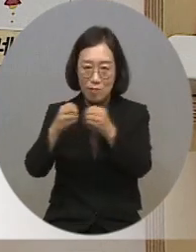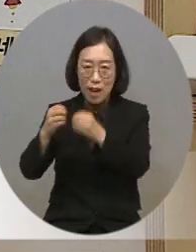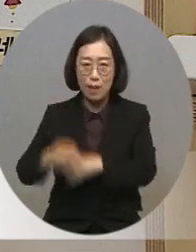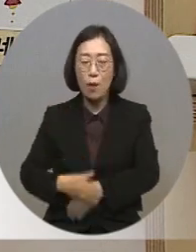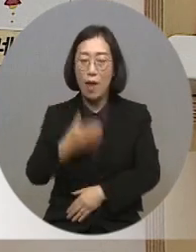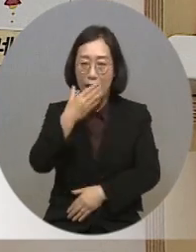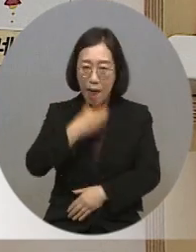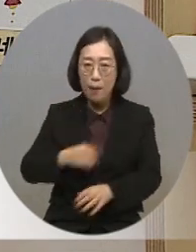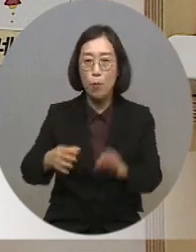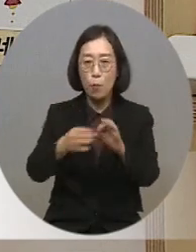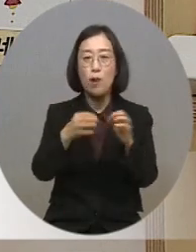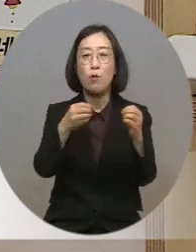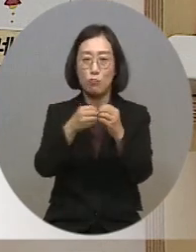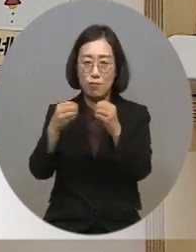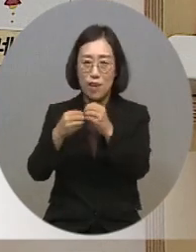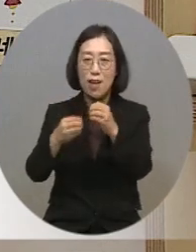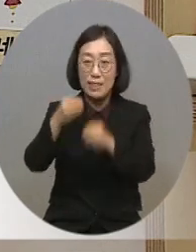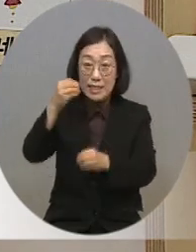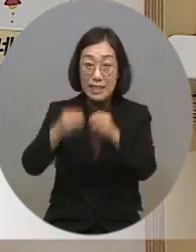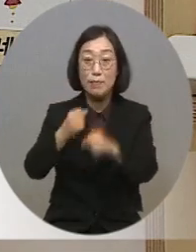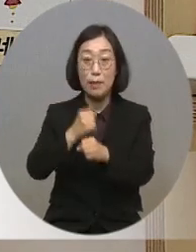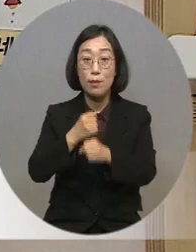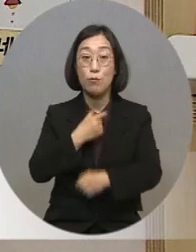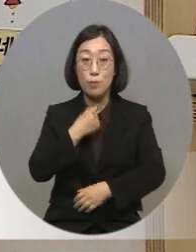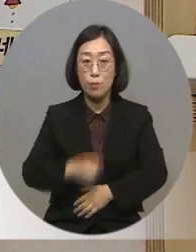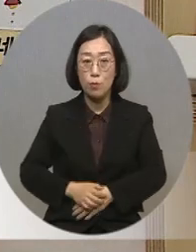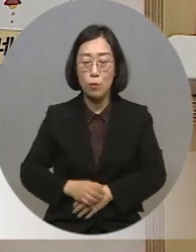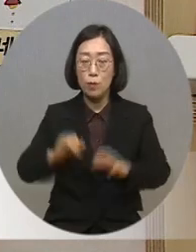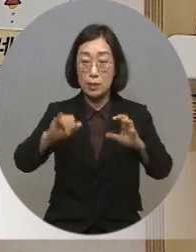시를 쓰고 싶고